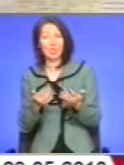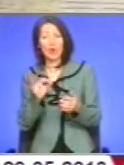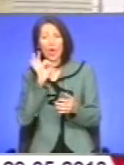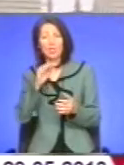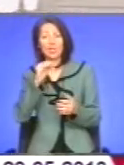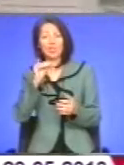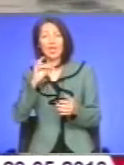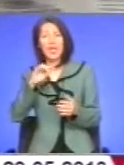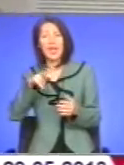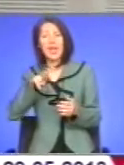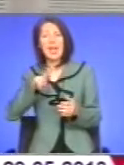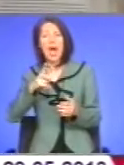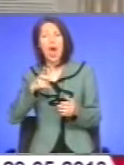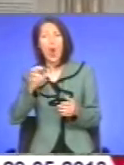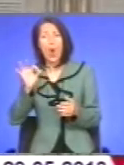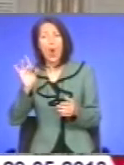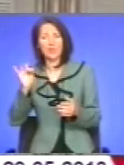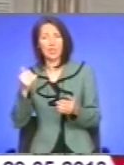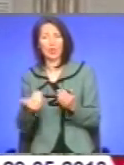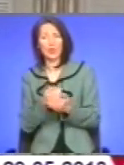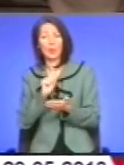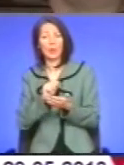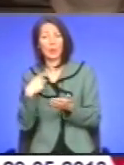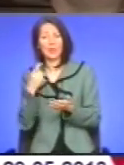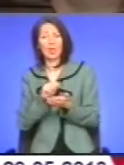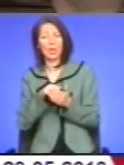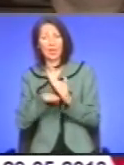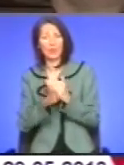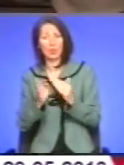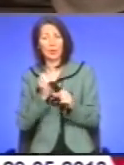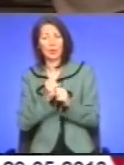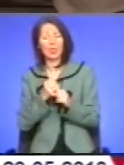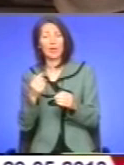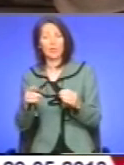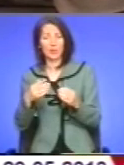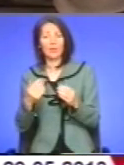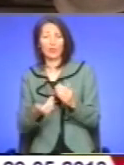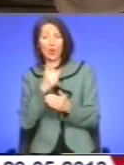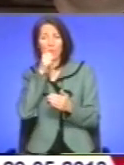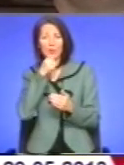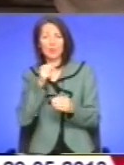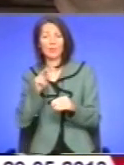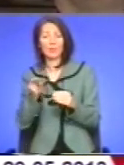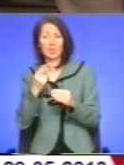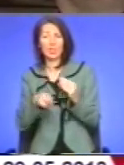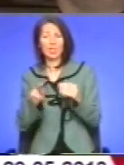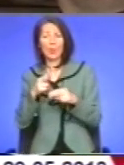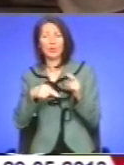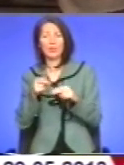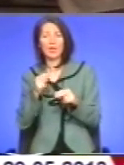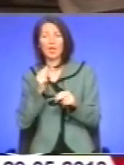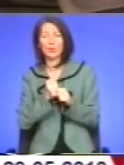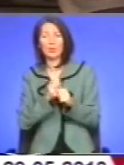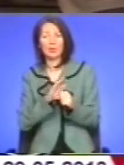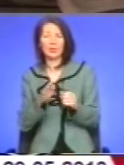Желіховський, новий обласний архів запрацює уже наступного року. Завершення будівельних робіт не так багато, але ще